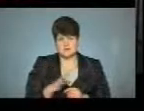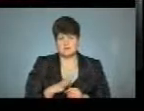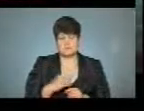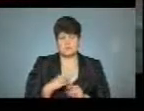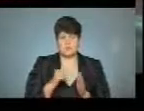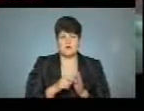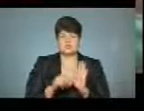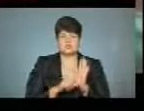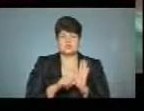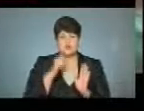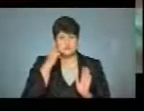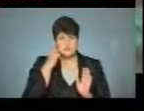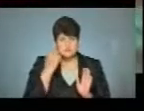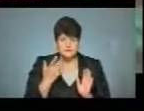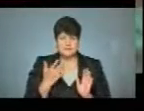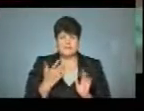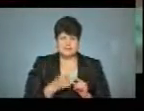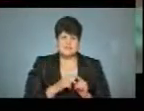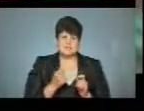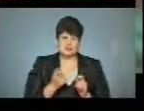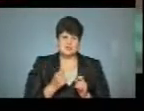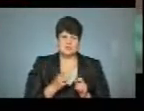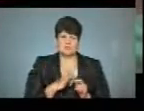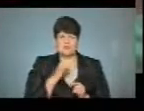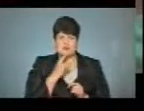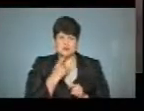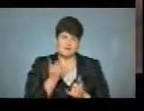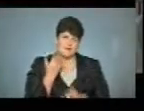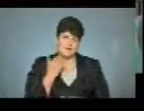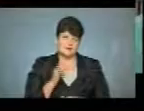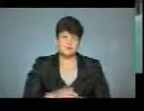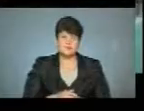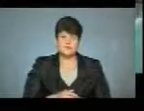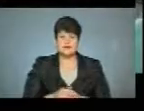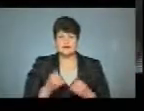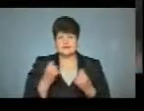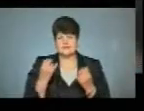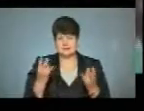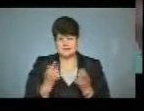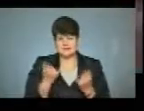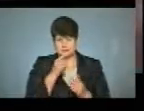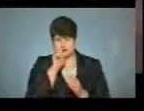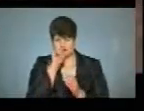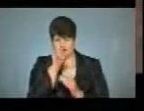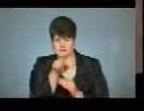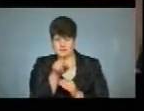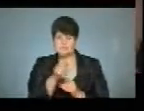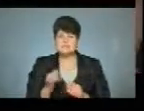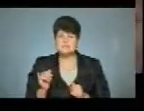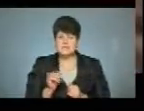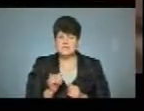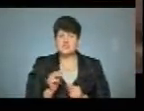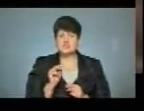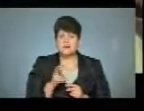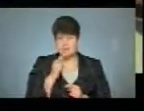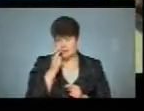попало 6 очків. І це було трошки, спочатку було важко, тепер легко. Треба добре націлитись і як чим